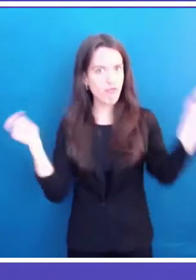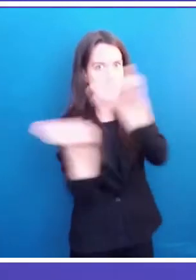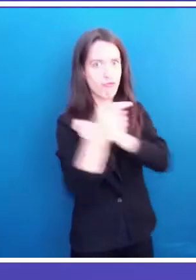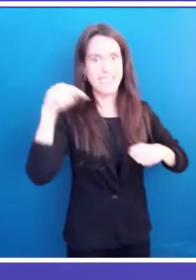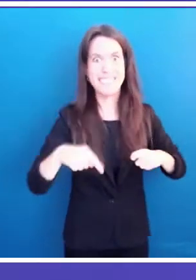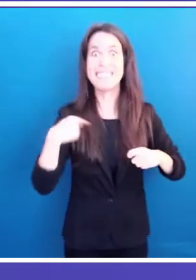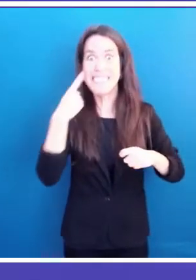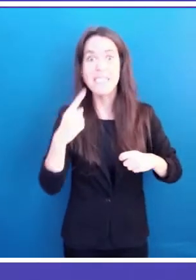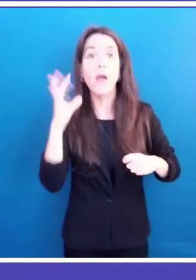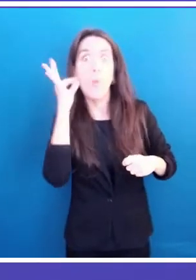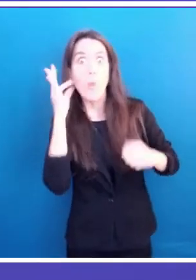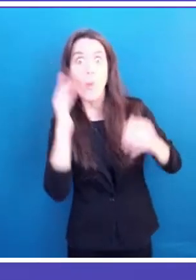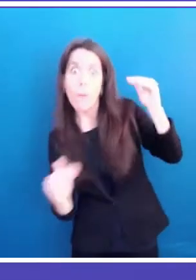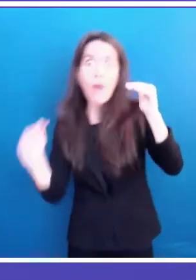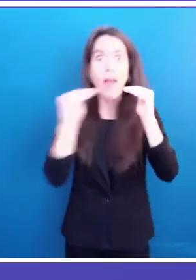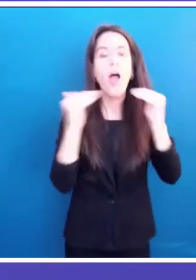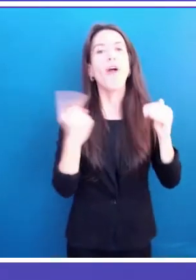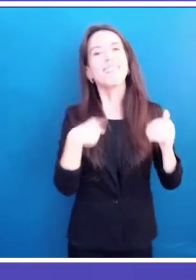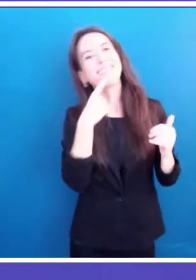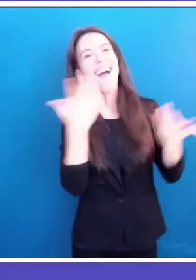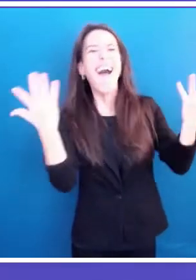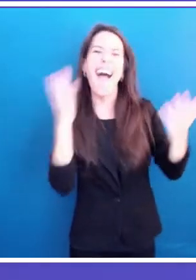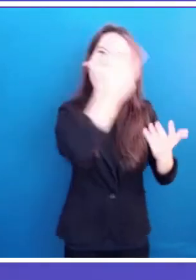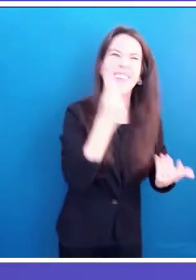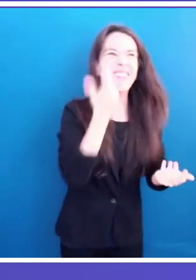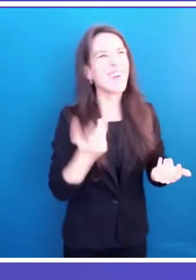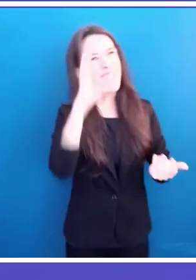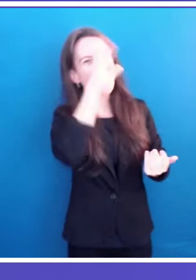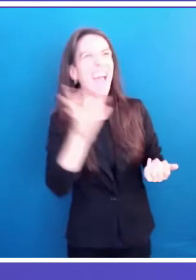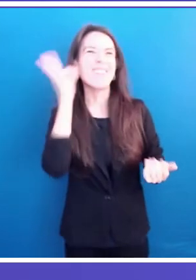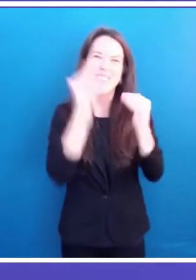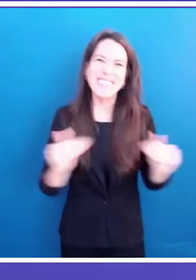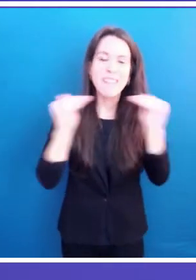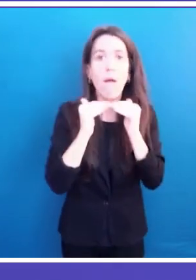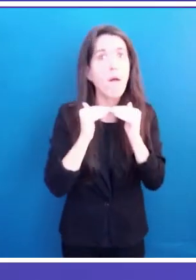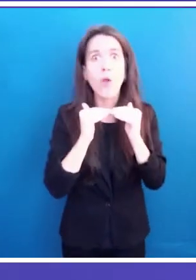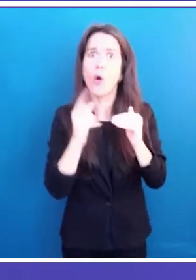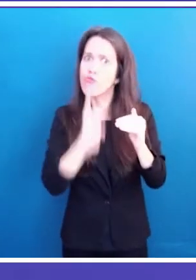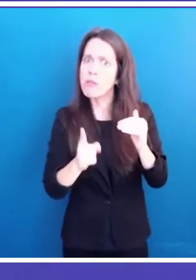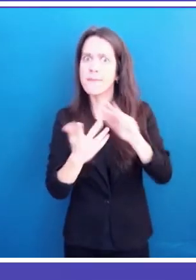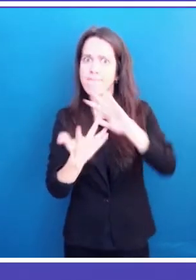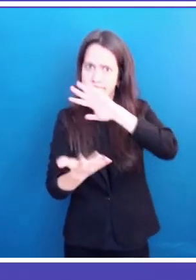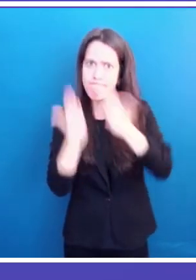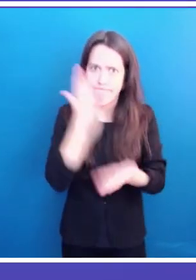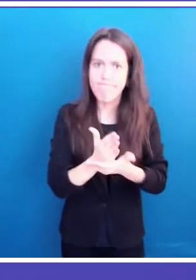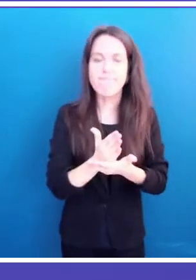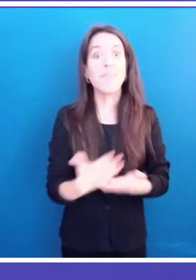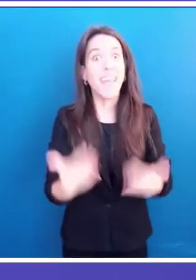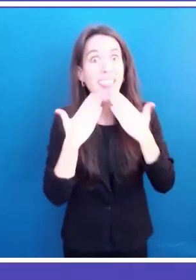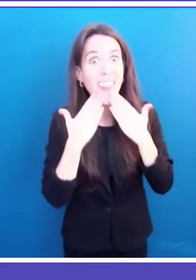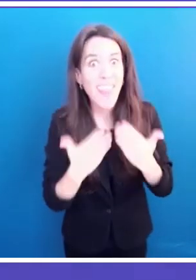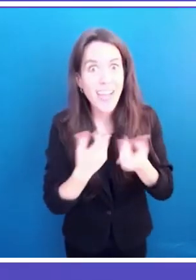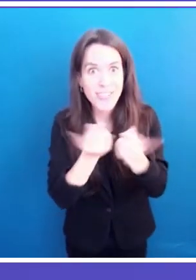المساواة، في حين أن المجتمع تسود فيه الذكورية. نحن لا نود للمساواة بين الجنسين